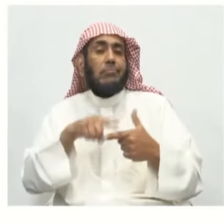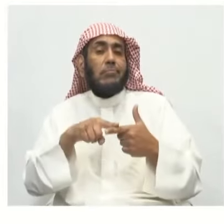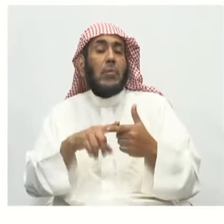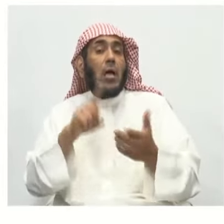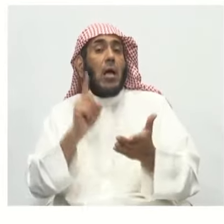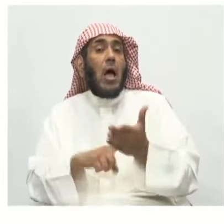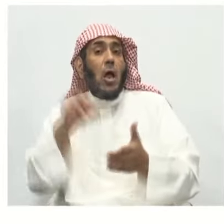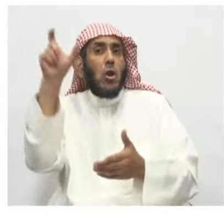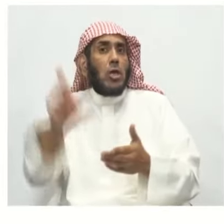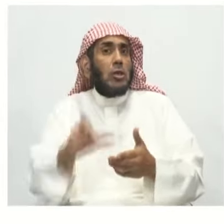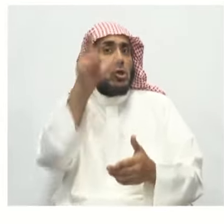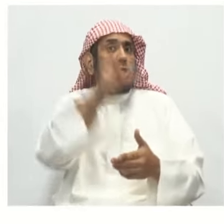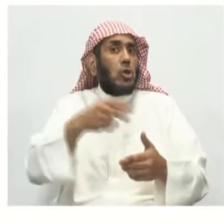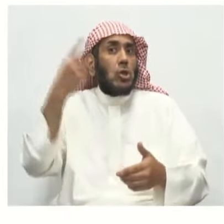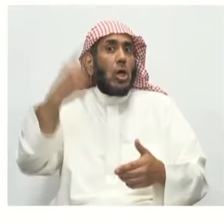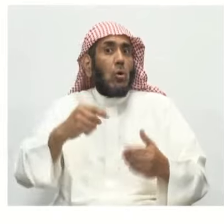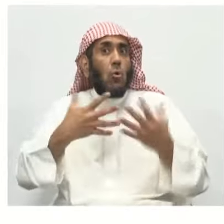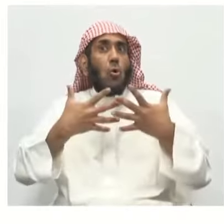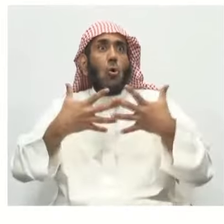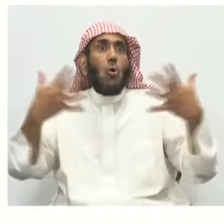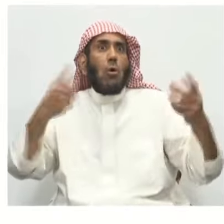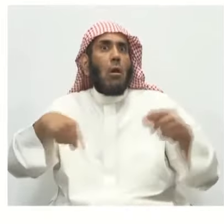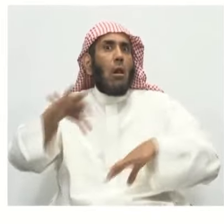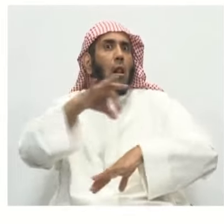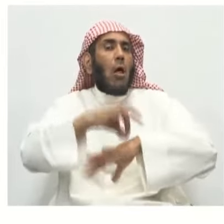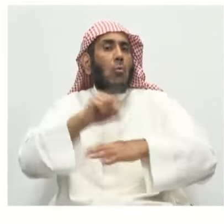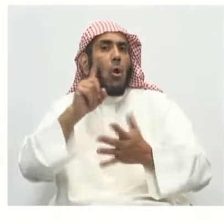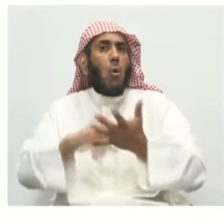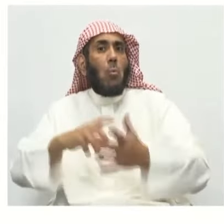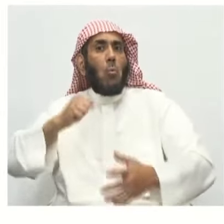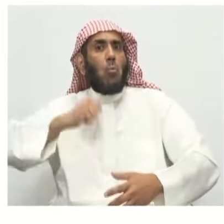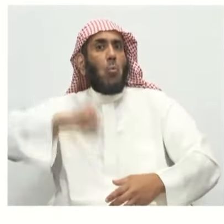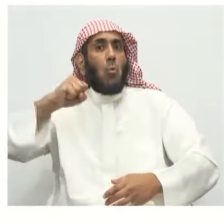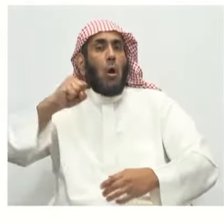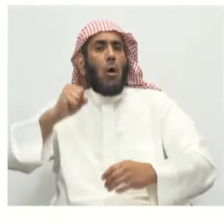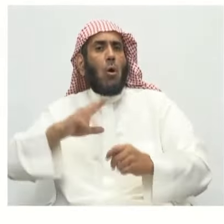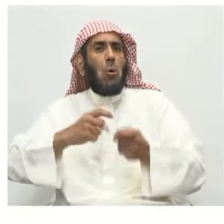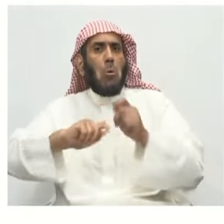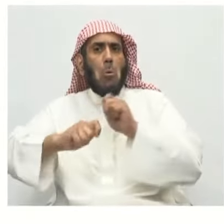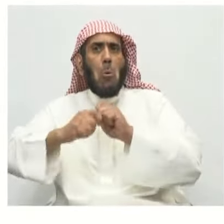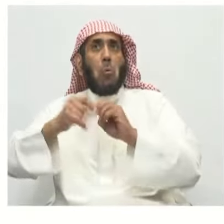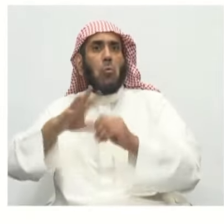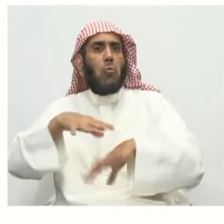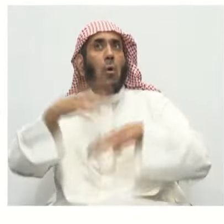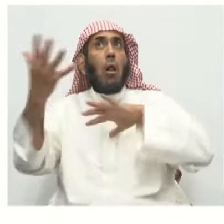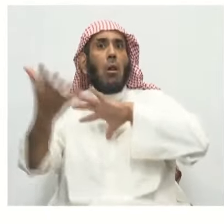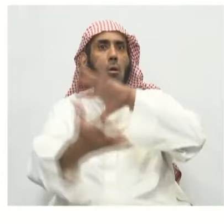ان السحره يظهرون للناس ان لهم القدره على التصرف في الكون